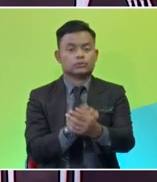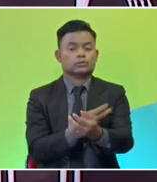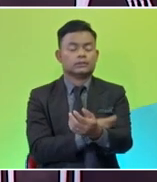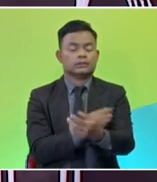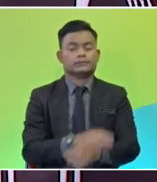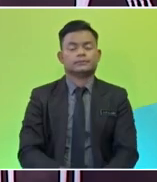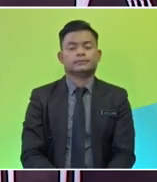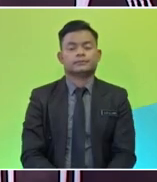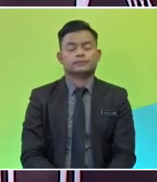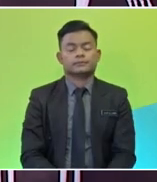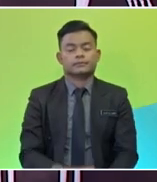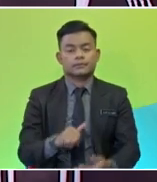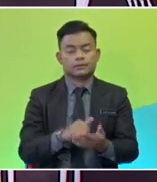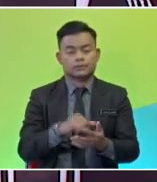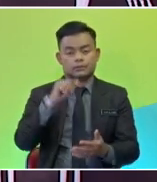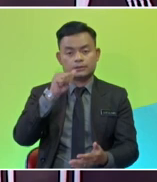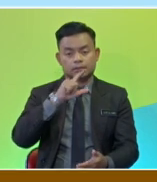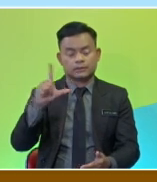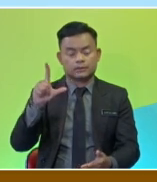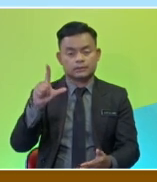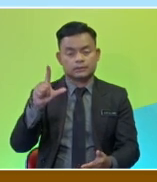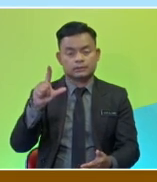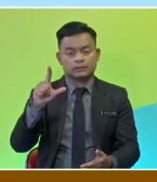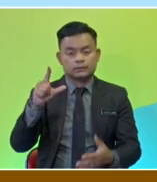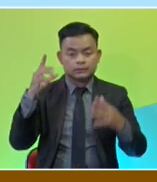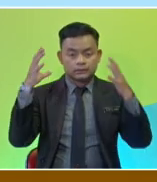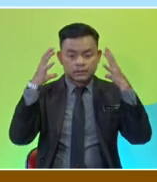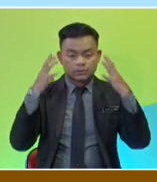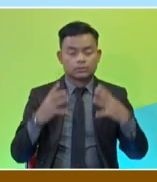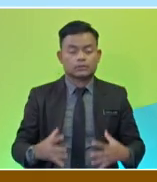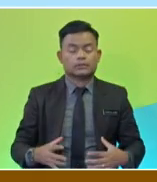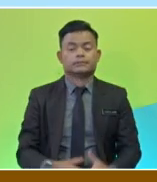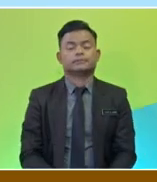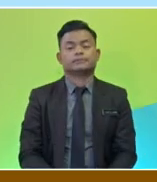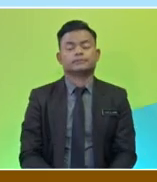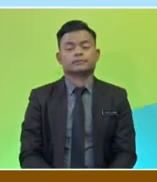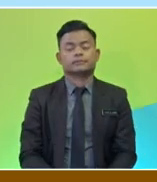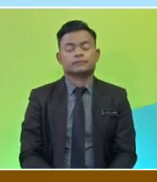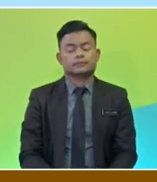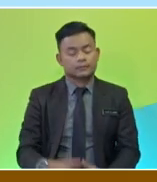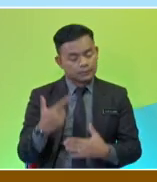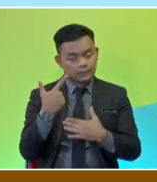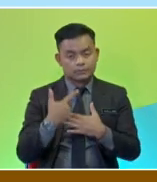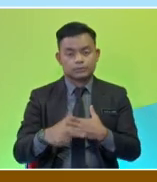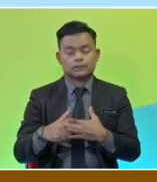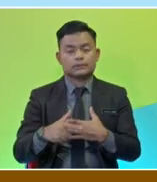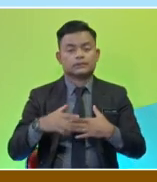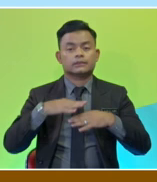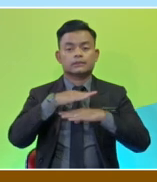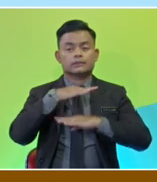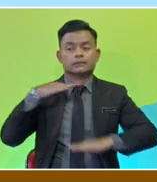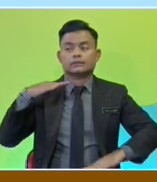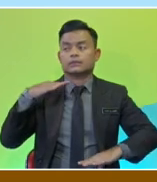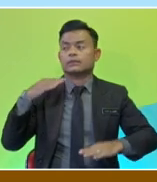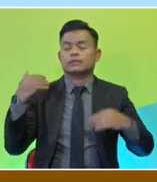itu ialah bahagian tengkorak tengkorak kemudian di bagian tengah sini kita